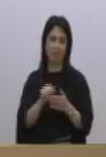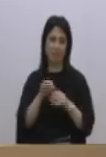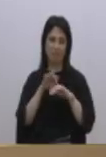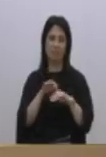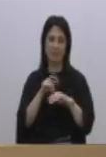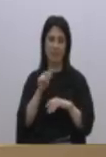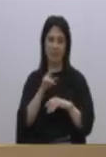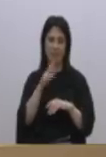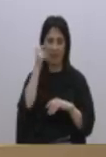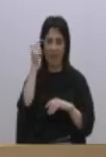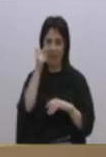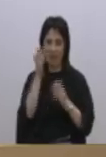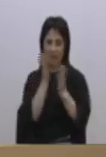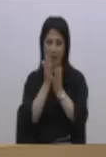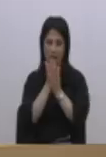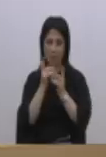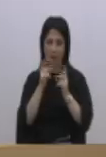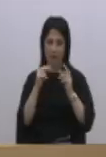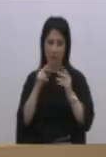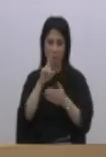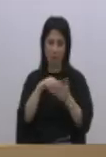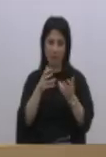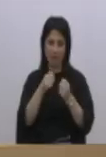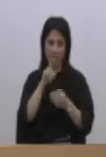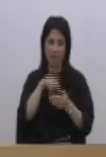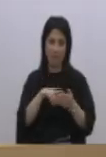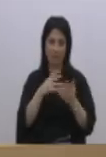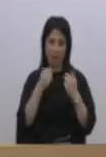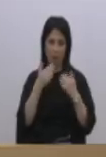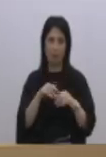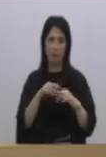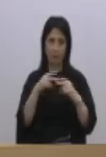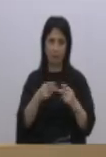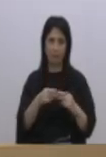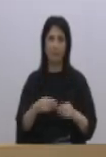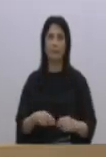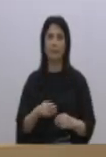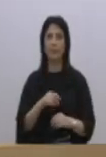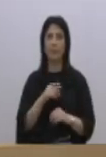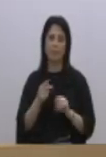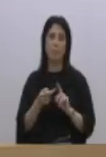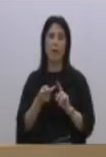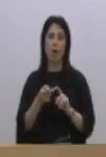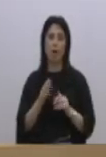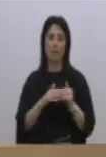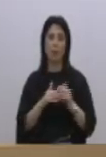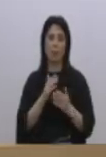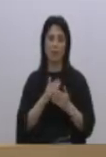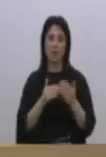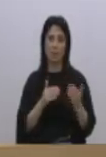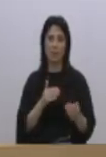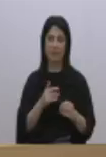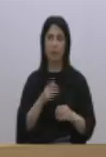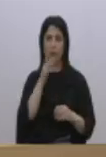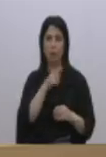შესაბამისი განათლება, აიღო შესაბამისი სერტიფიკატები, ლიცენზიები, ან მეორადი პროფესია მათთვის და დრო